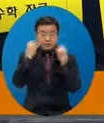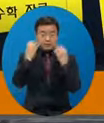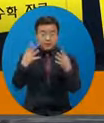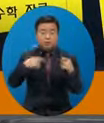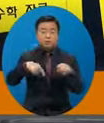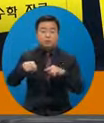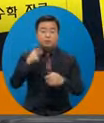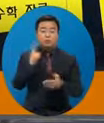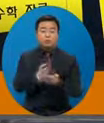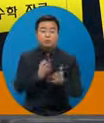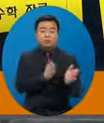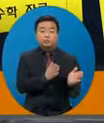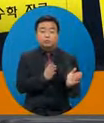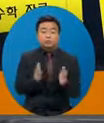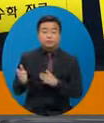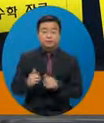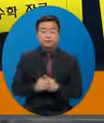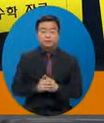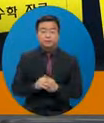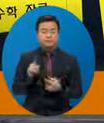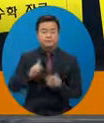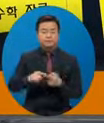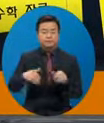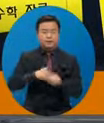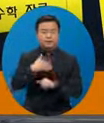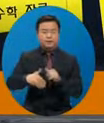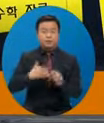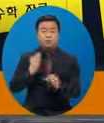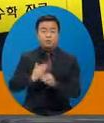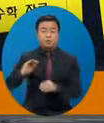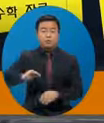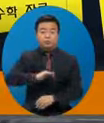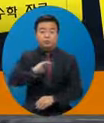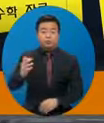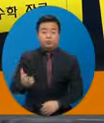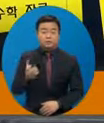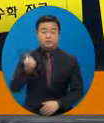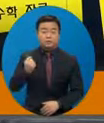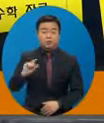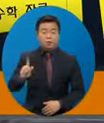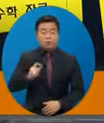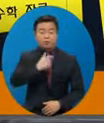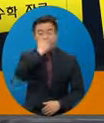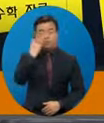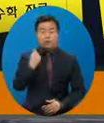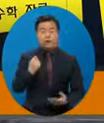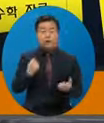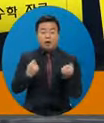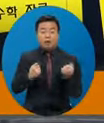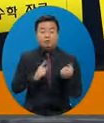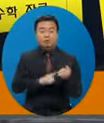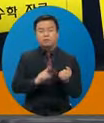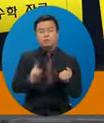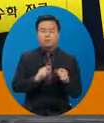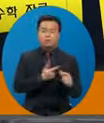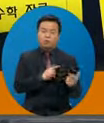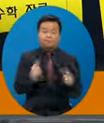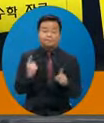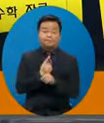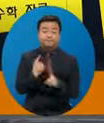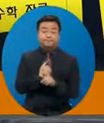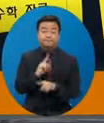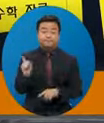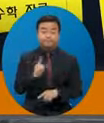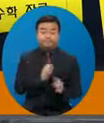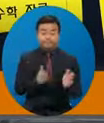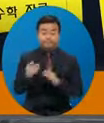마련될 계획입니다. 이 시점에 우리는 뭘 얻었고 또 뭐가 부족했으며 그래서 우린 또뭘 보완해야 할지 최희영